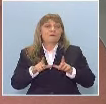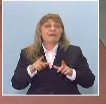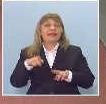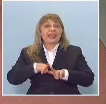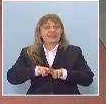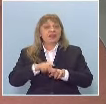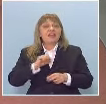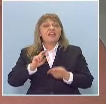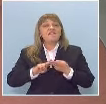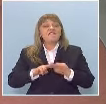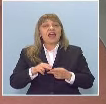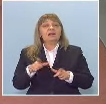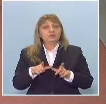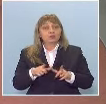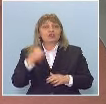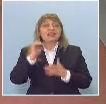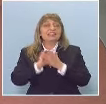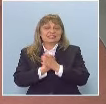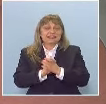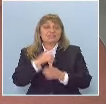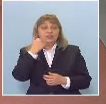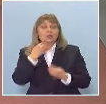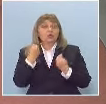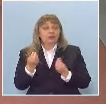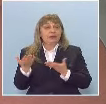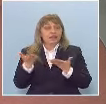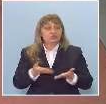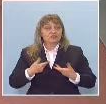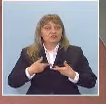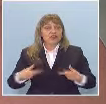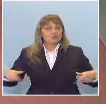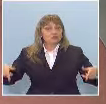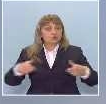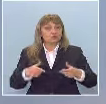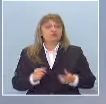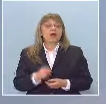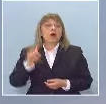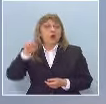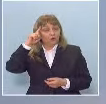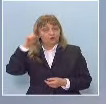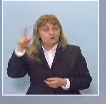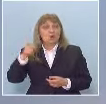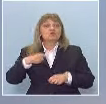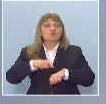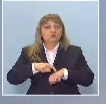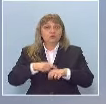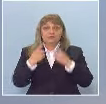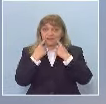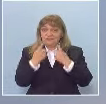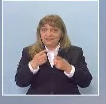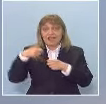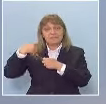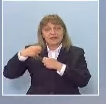и Вяра Милушева. Здравейте и добре дошли в нашето студио. Госпожо Дукова, видяхме в